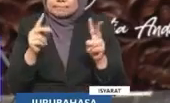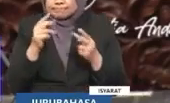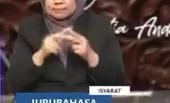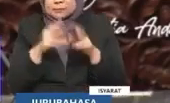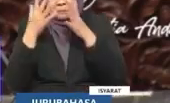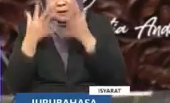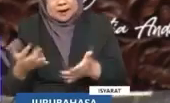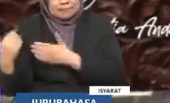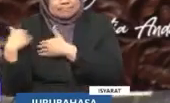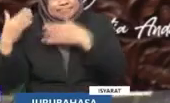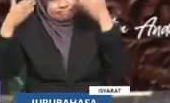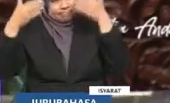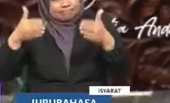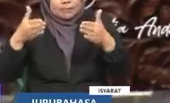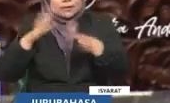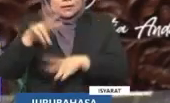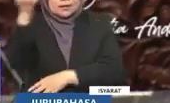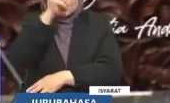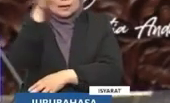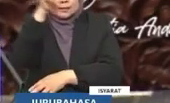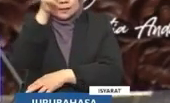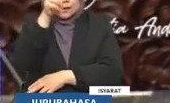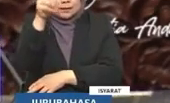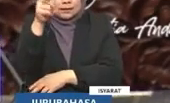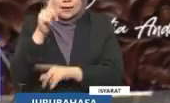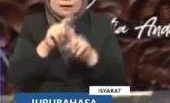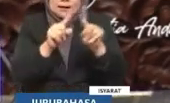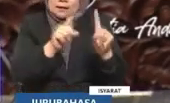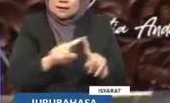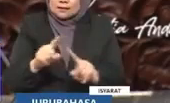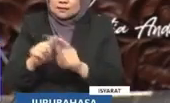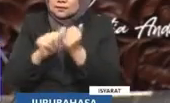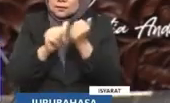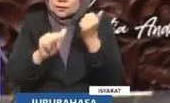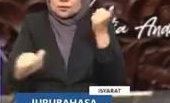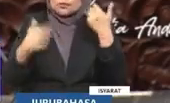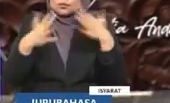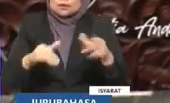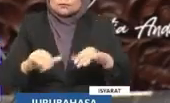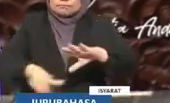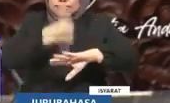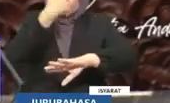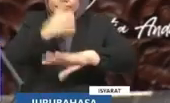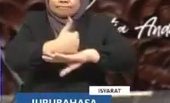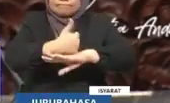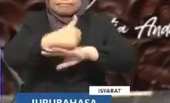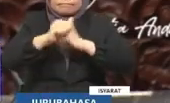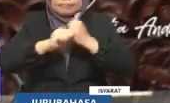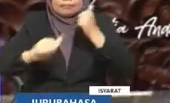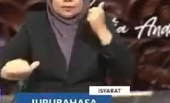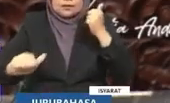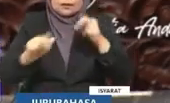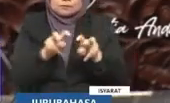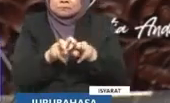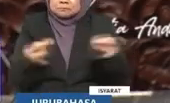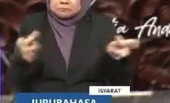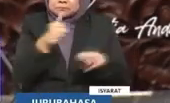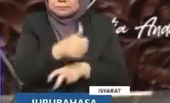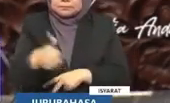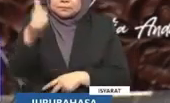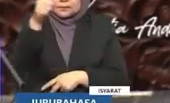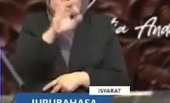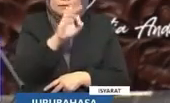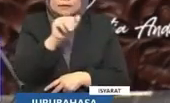dipandang berat oleh kerajaan coba gaya jawatankuasa telah dibentuk jatuh gosok kabinet on